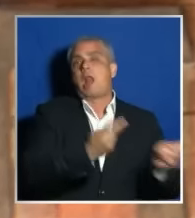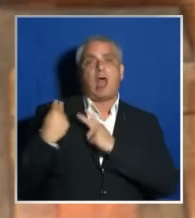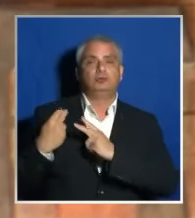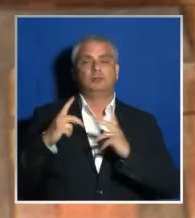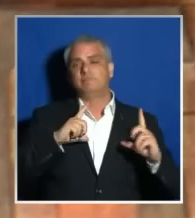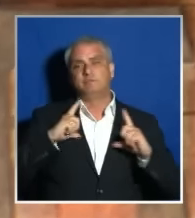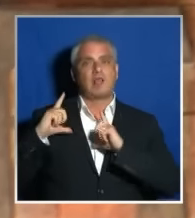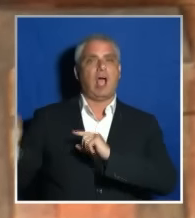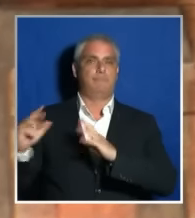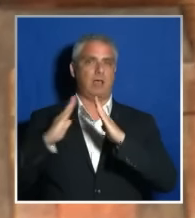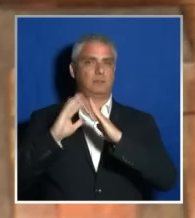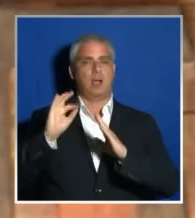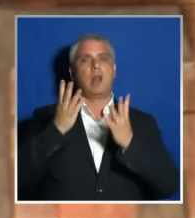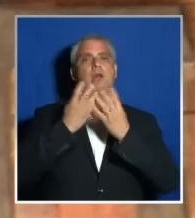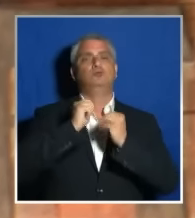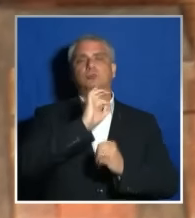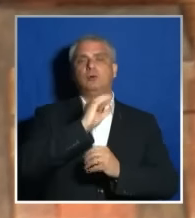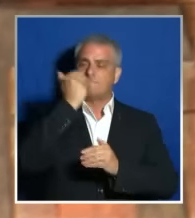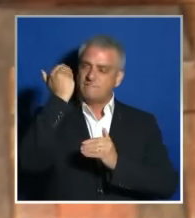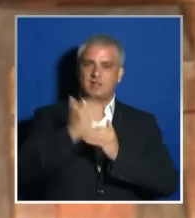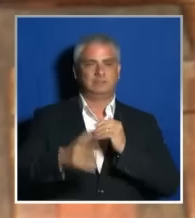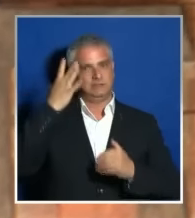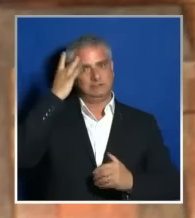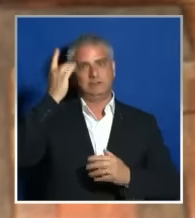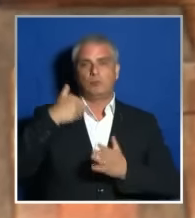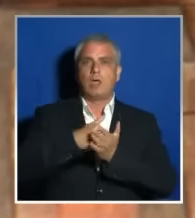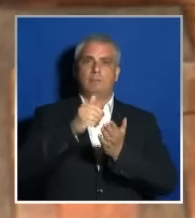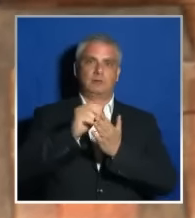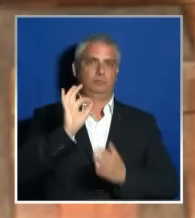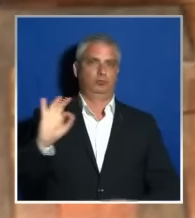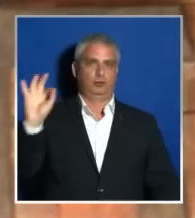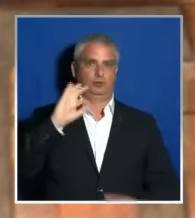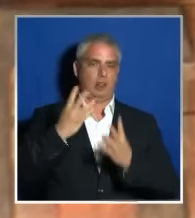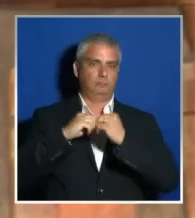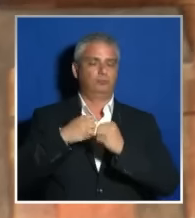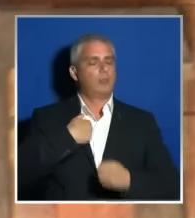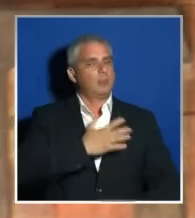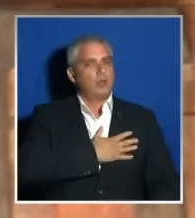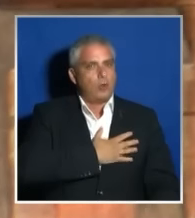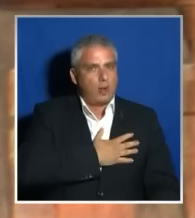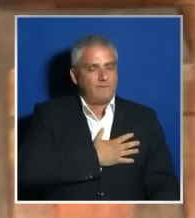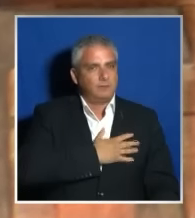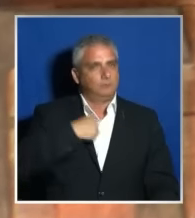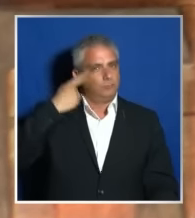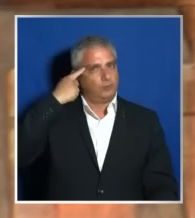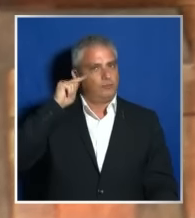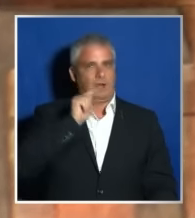הביתה למשפחותיהם ולשים קץ לסיוט המתמשך שלהם. ליבנו איתם.